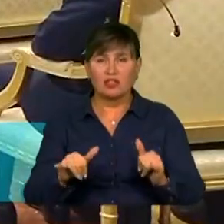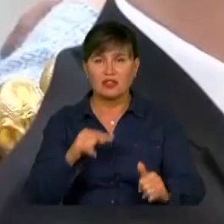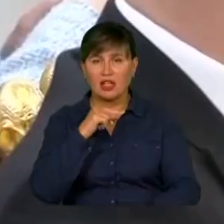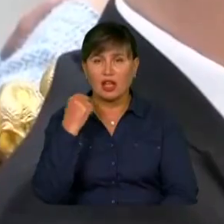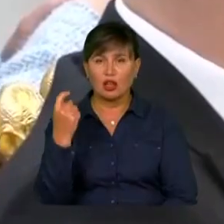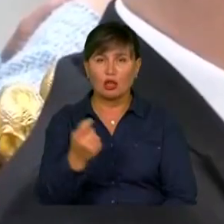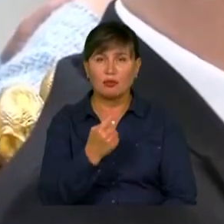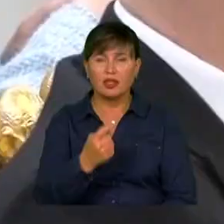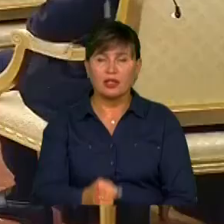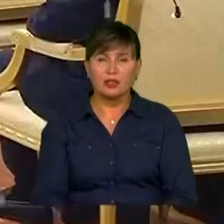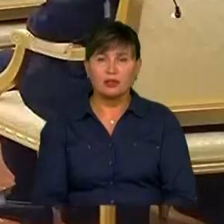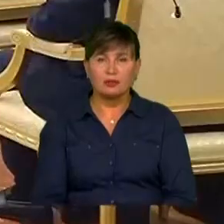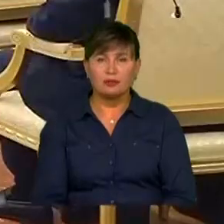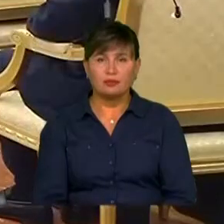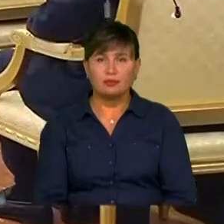экономики.